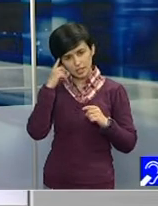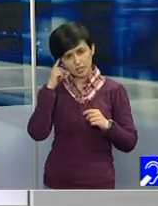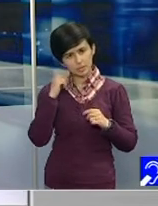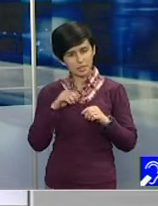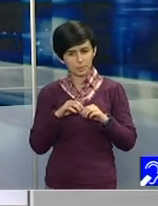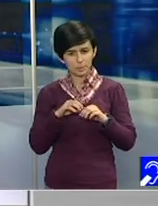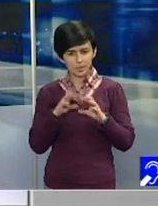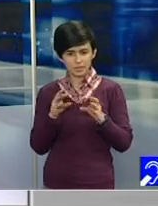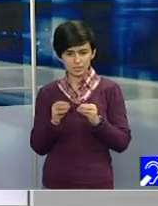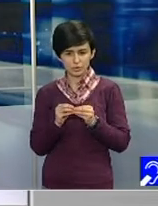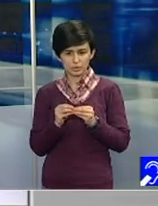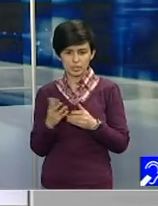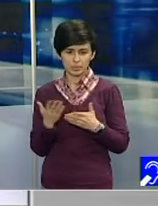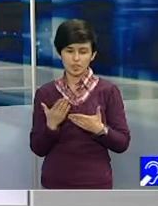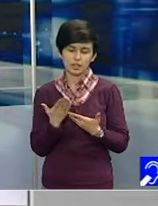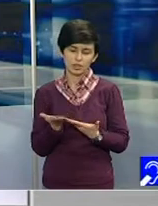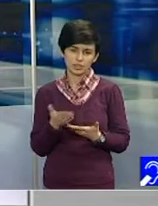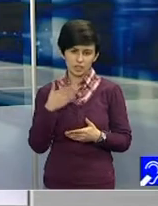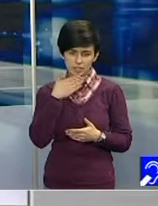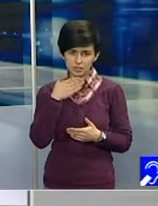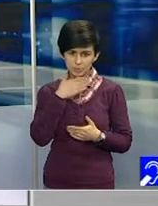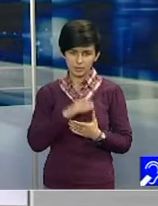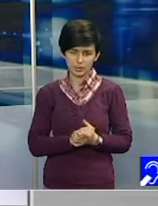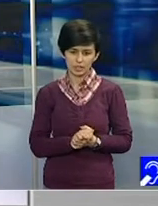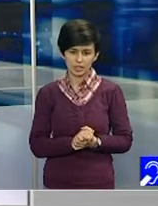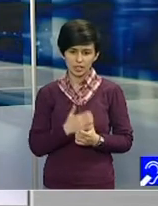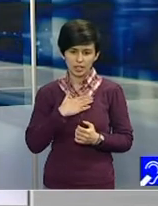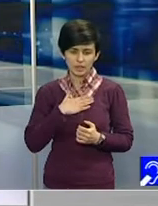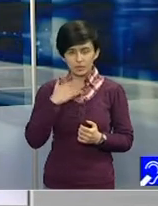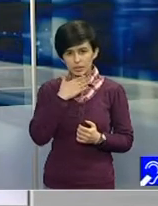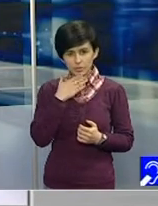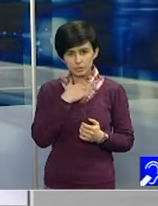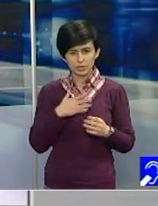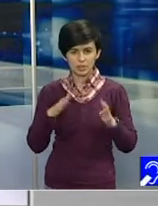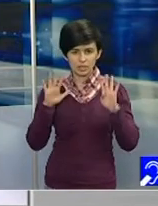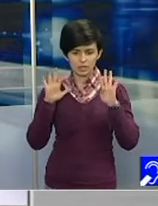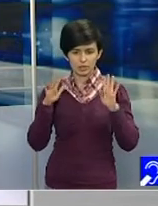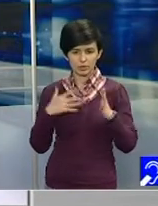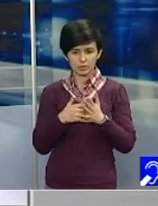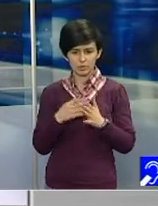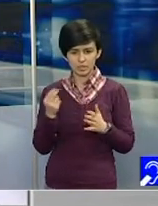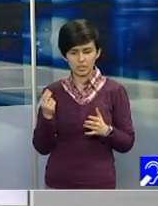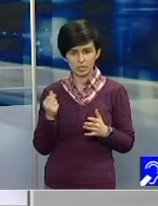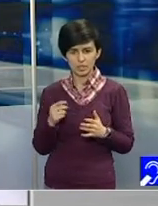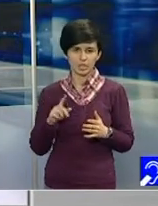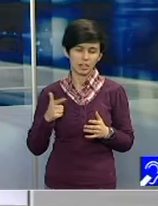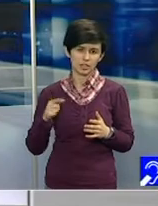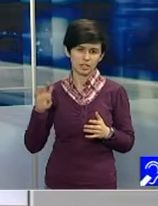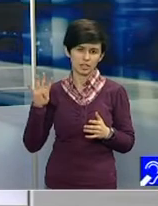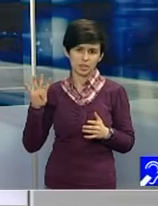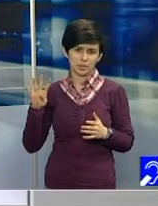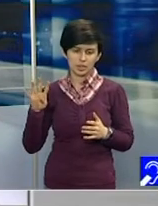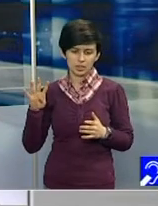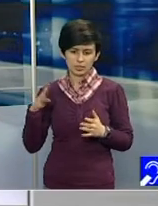Așa este. Pentru premiul întâi avem un premiu de 9.000 de lei, premiul al doilea e de 4.500 de lei, premiul 3